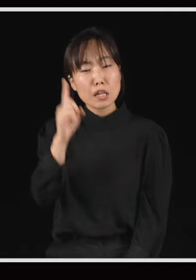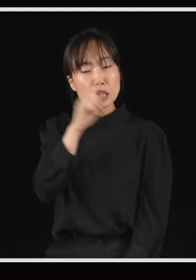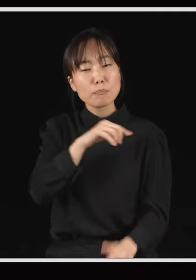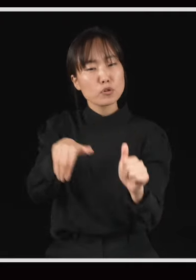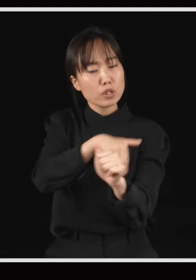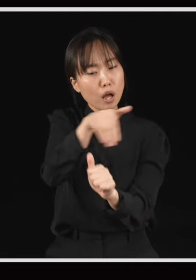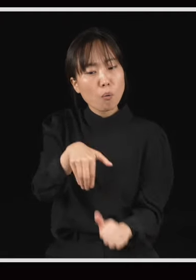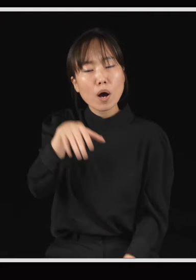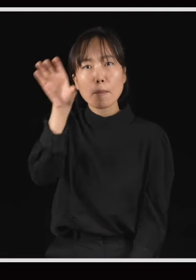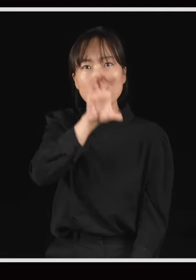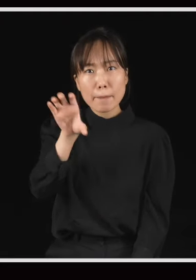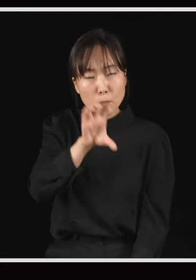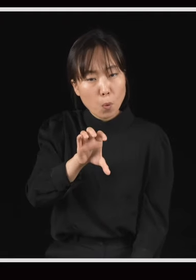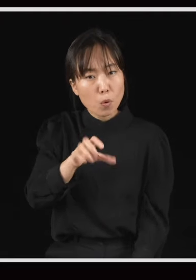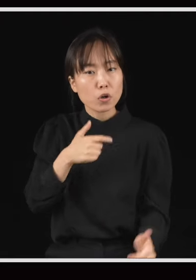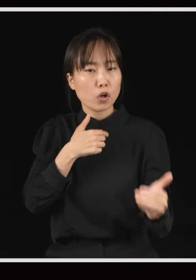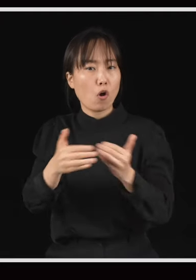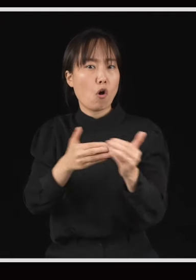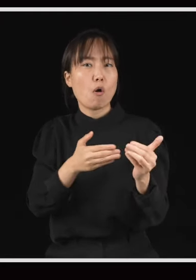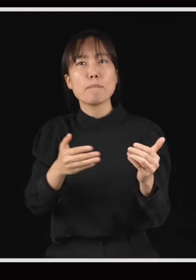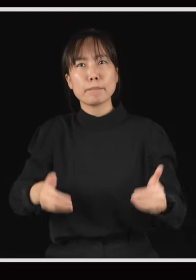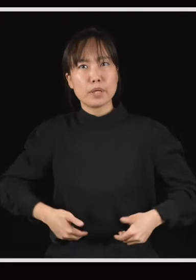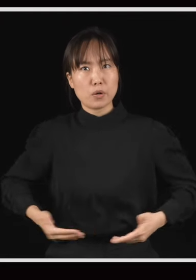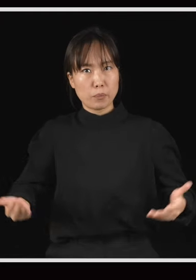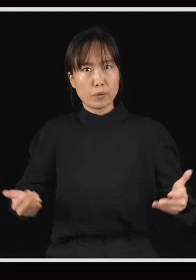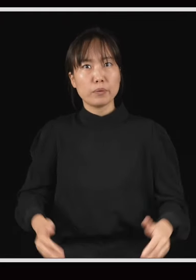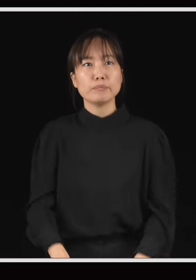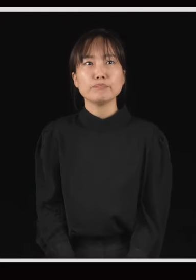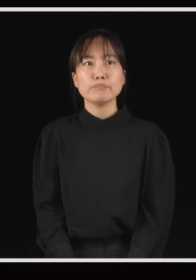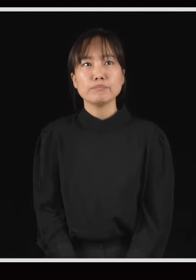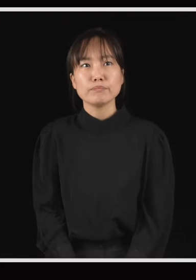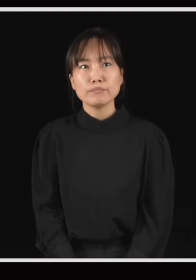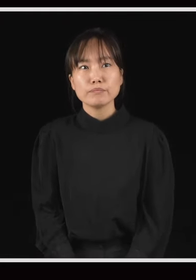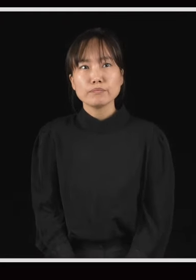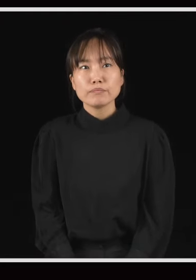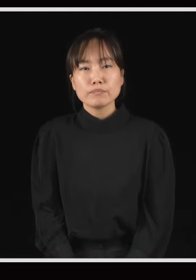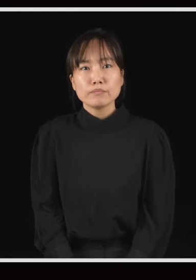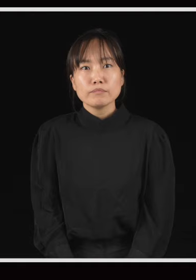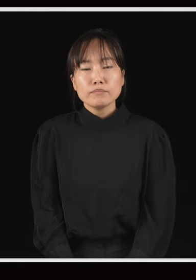우리는 굳이 그런 악순환을 경험하지 말자는 겁니다.